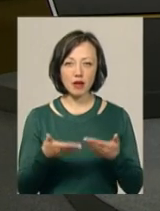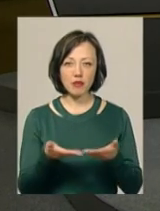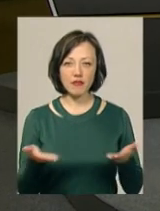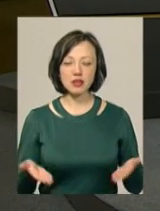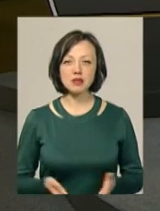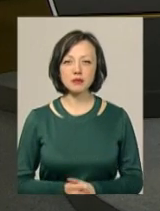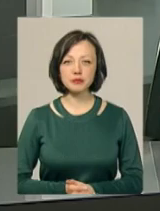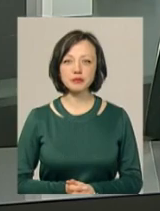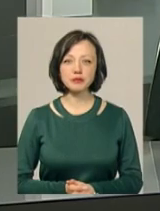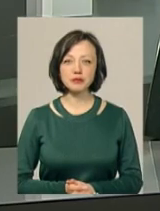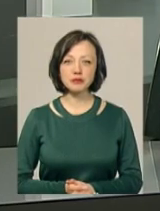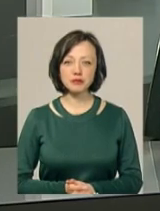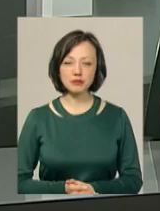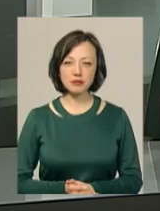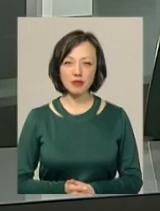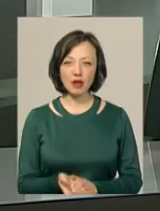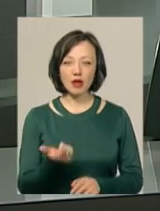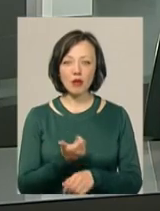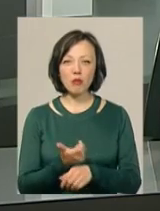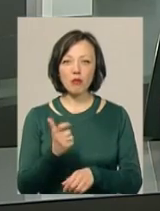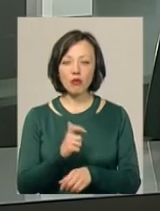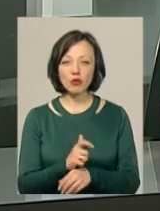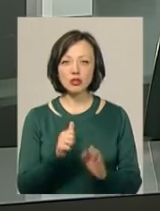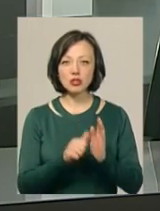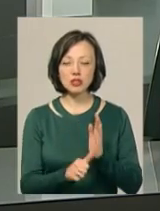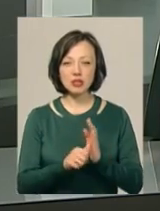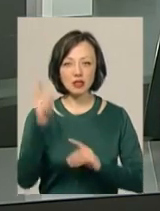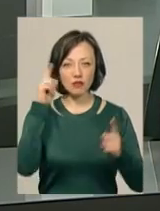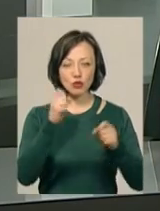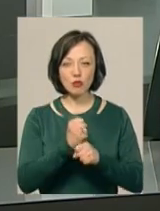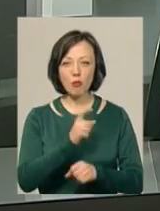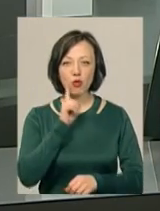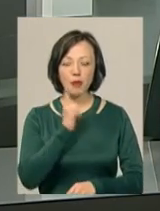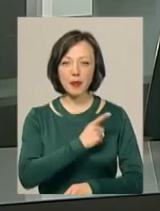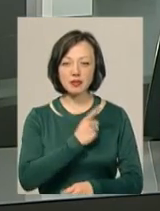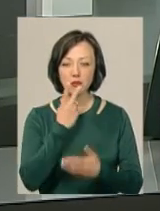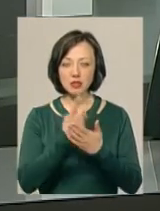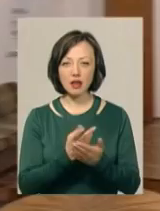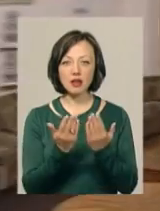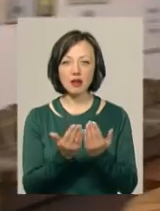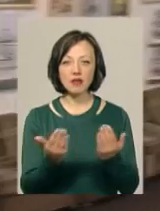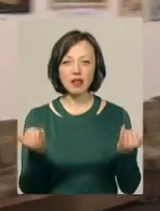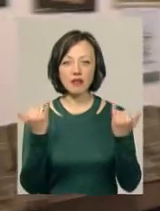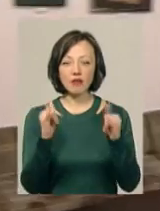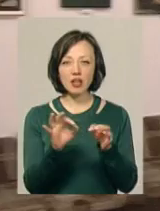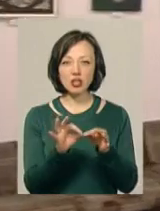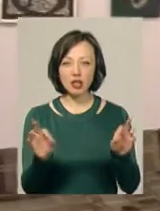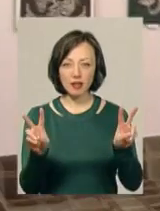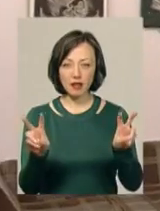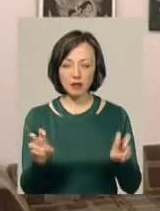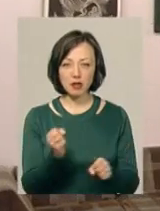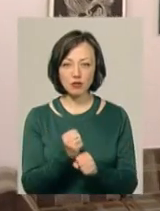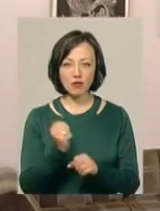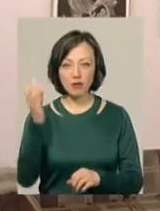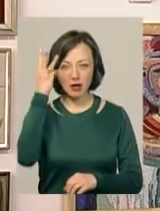вас. Понад 6 десятків творчих робіт молодих майстрів представлені на виставці «Дивовижна нитка», яка діє у